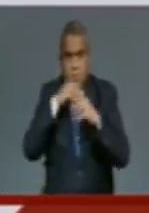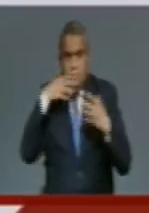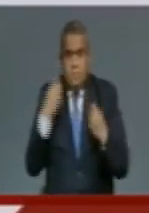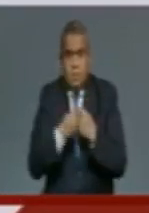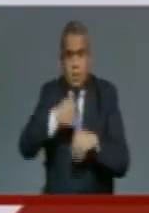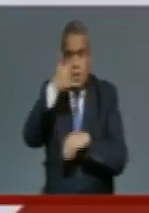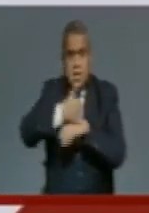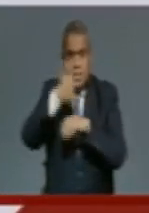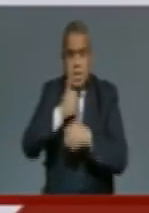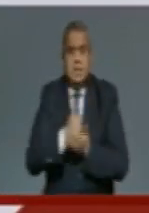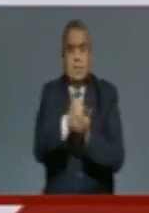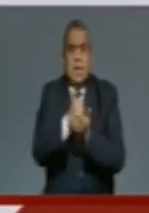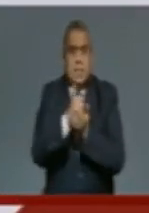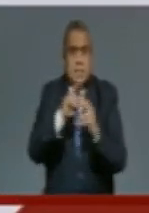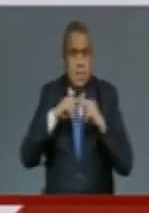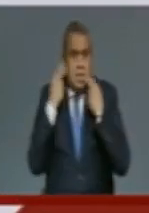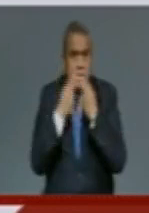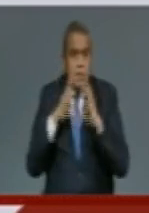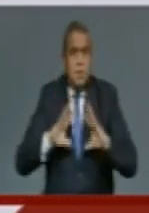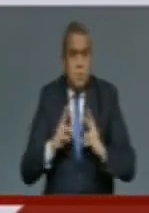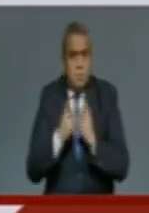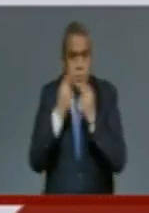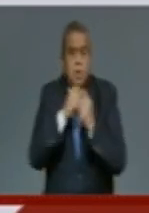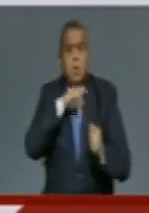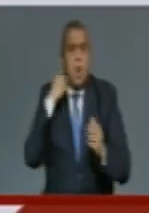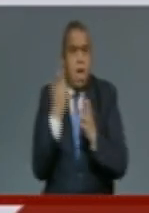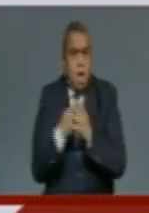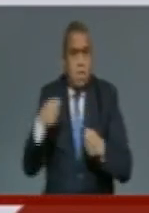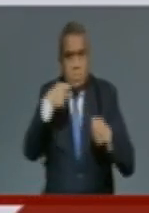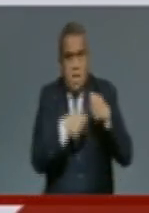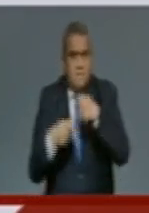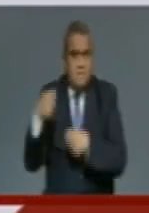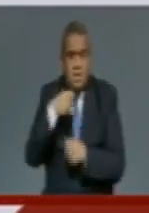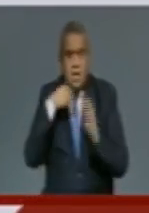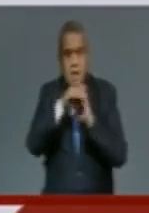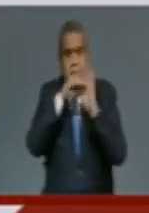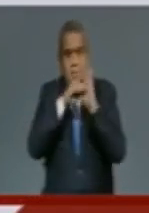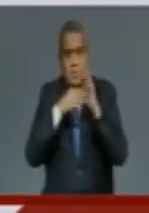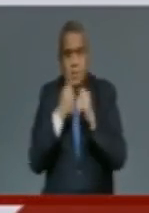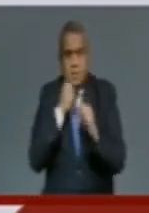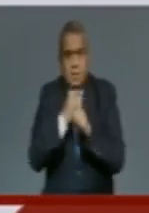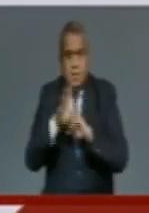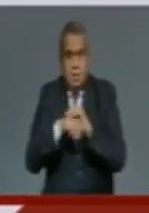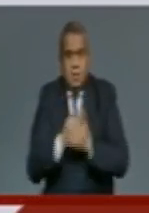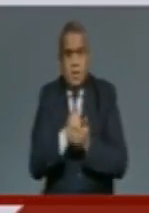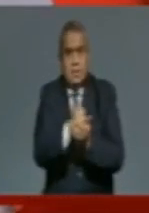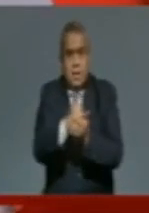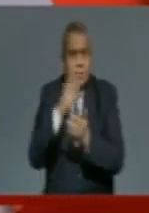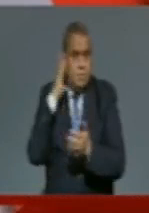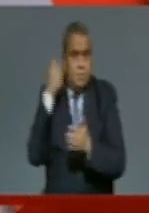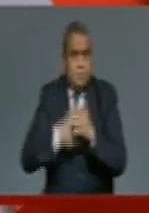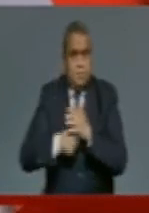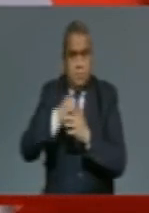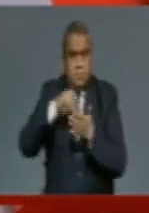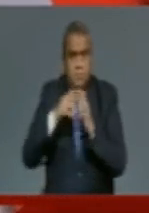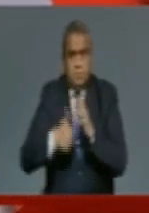دولية وشركاء التنمية والقطاع الخاص لدعم البرنامج من خلال التمويل الإنمائي الميسر